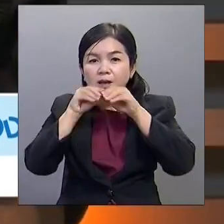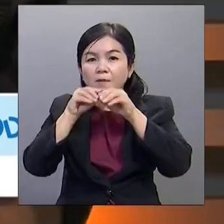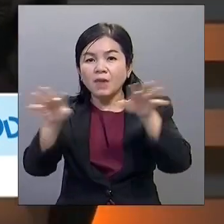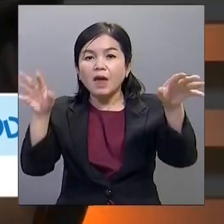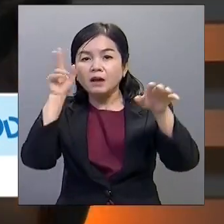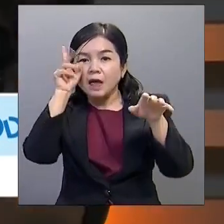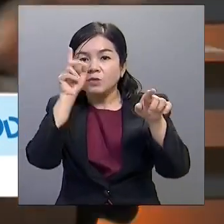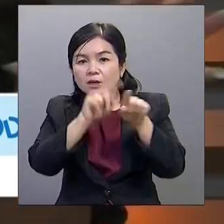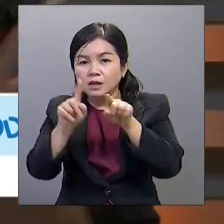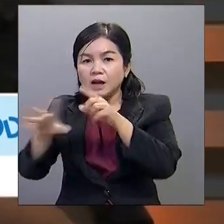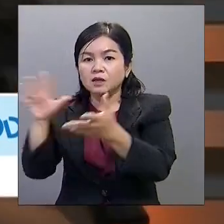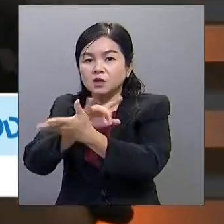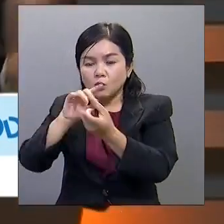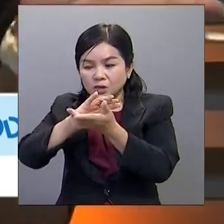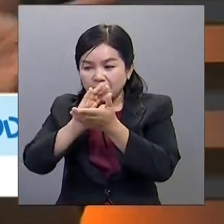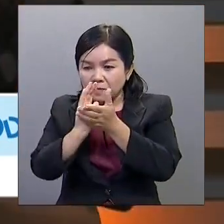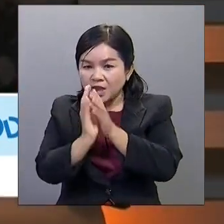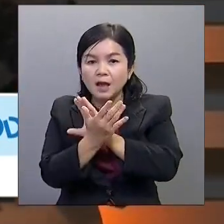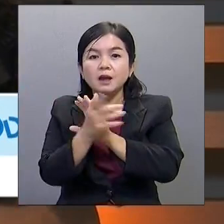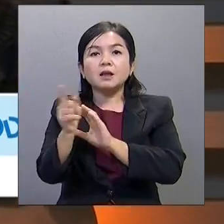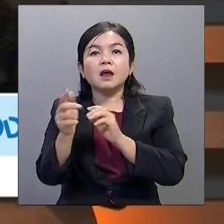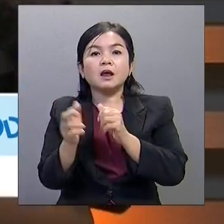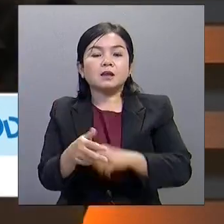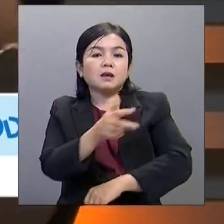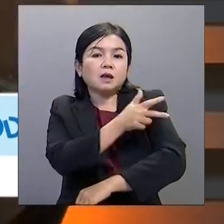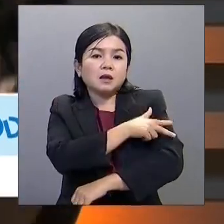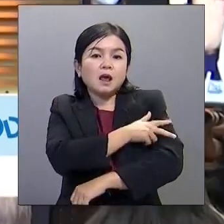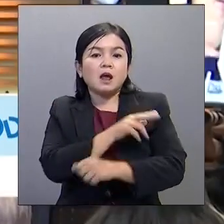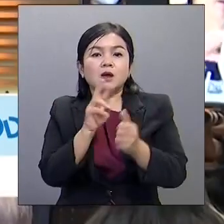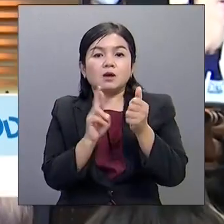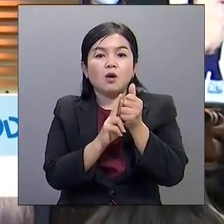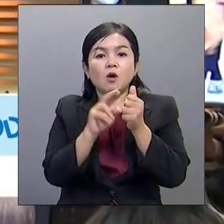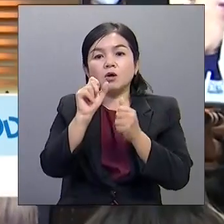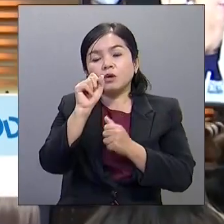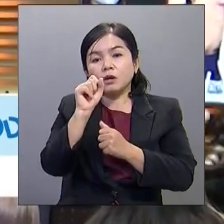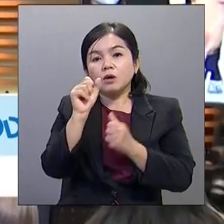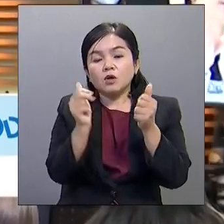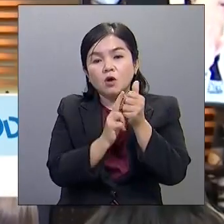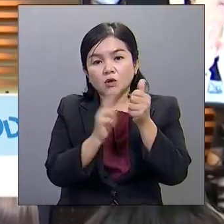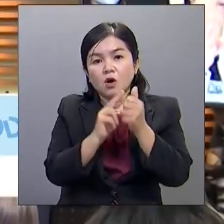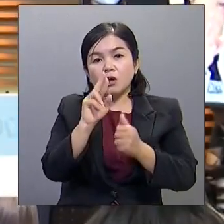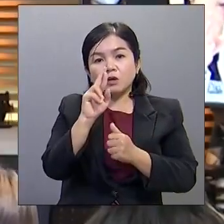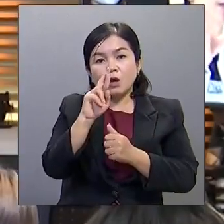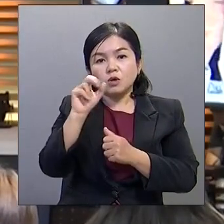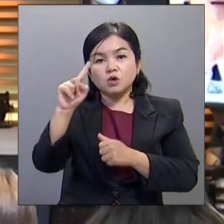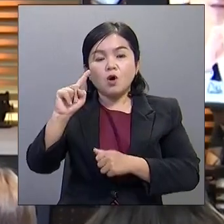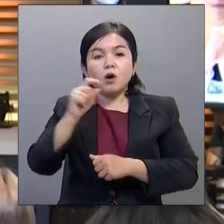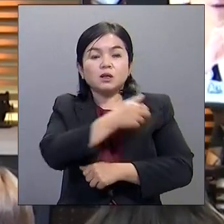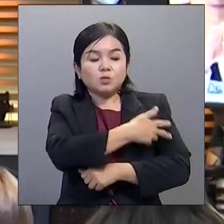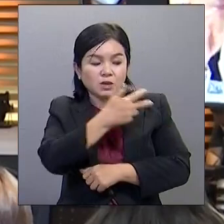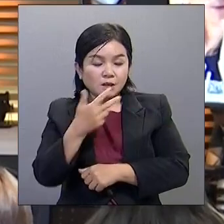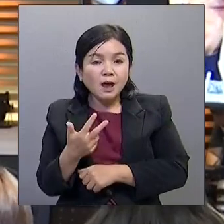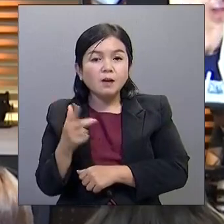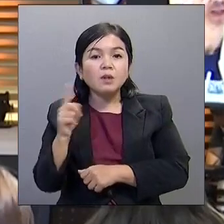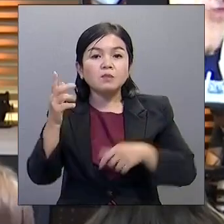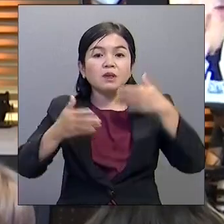สู่การเปลี่ยนแปลงของสังคมนะคะโดยรองศาสตราจารย์ดร.วิลาสินีพิพิธกุลผู้อำนวยการสสท.หรือไทย PBS นะคะมีกิจกร